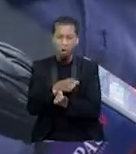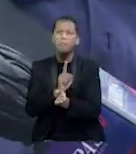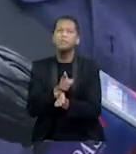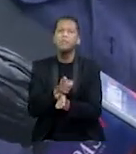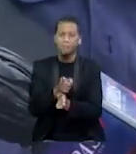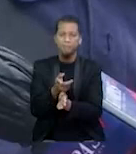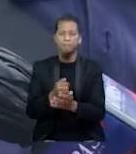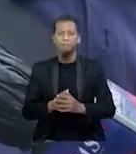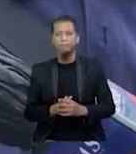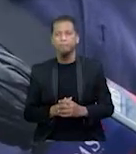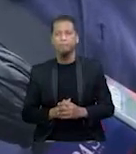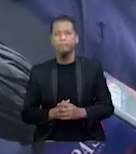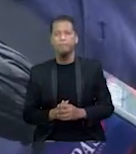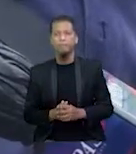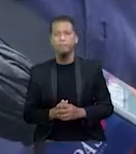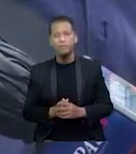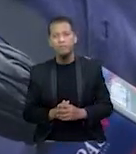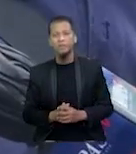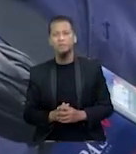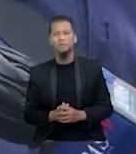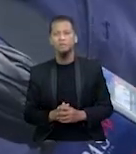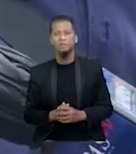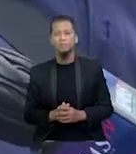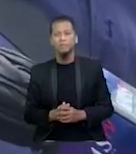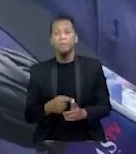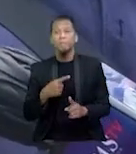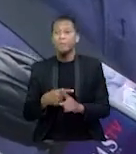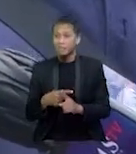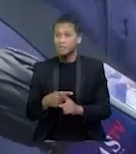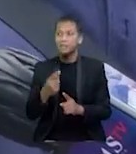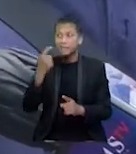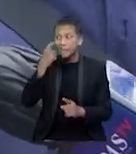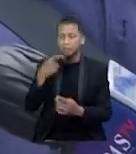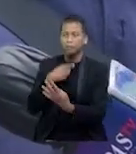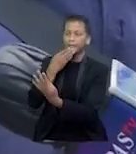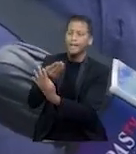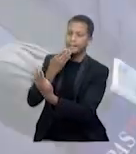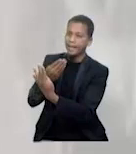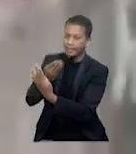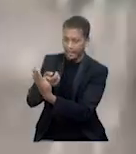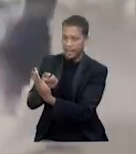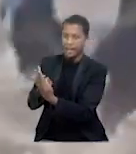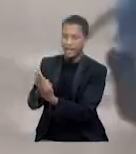dengan tadi kemarin kita saksi-saksi, yaitu ada kejadian kenaikan muka air.